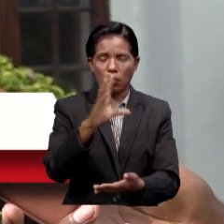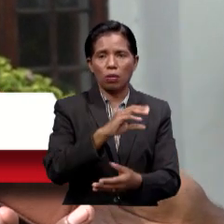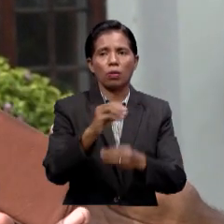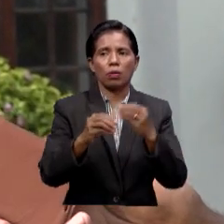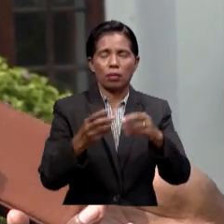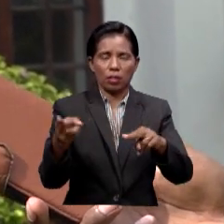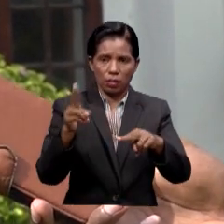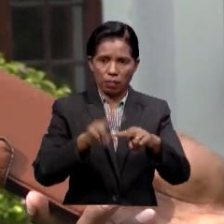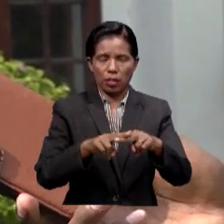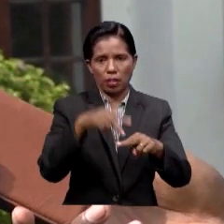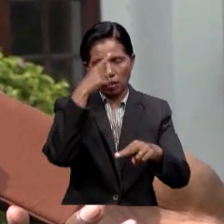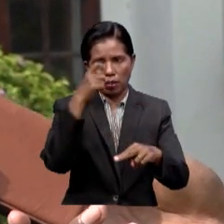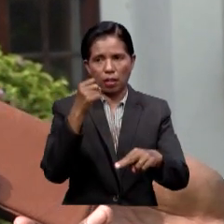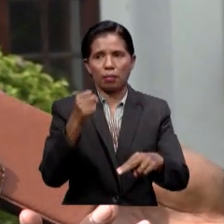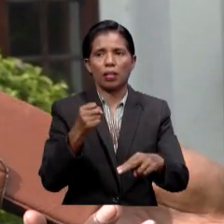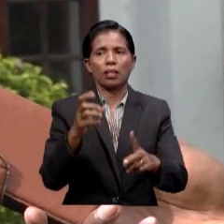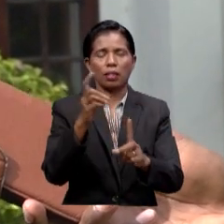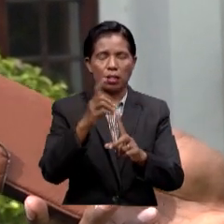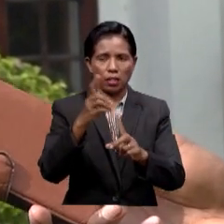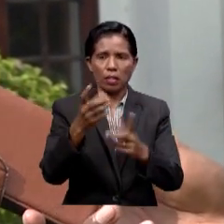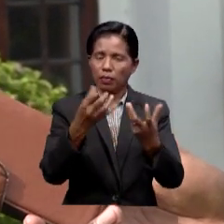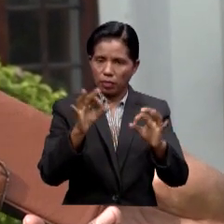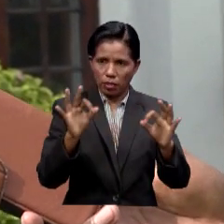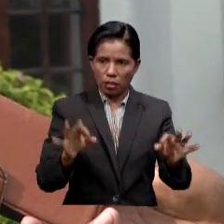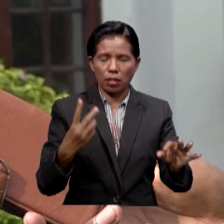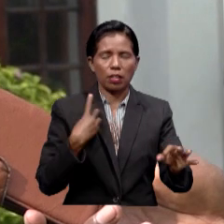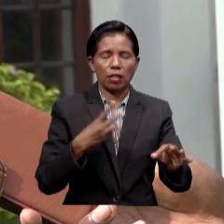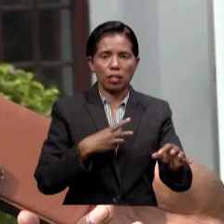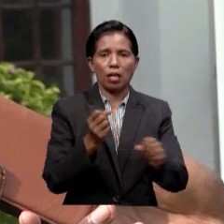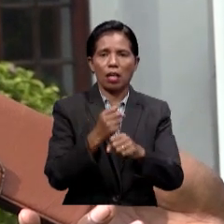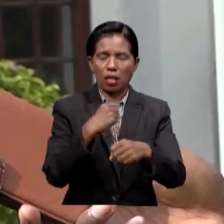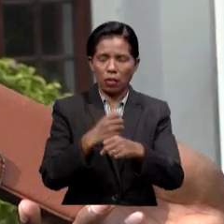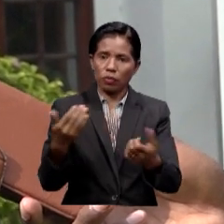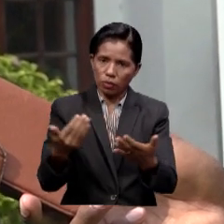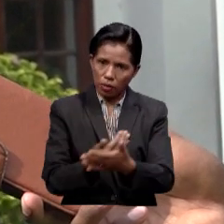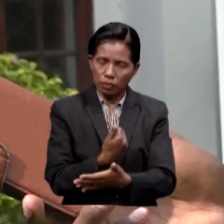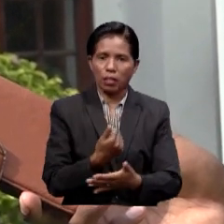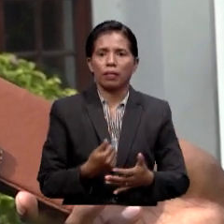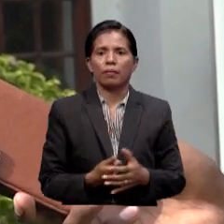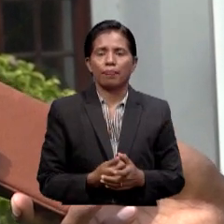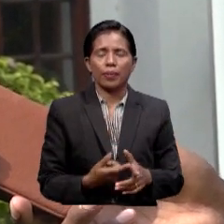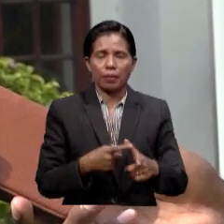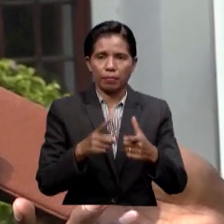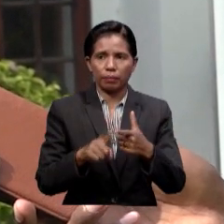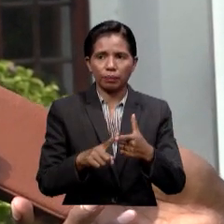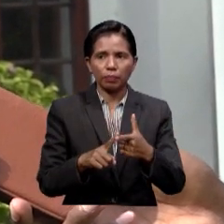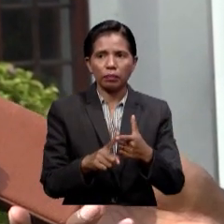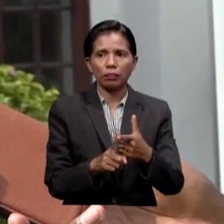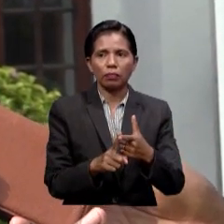tama expire tona hitina hida liba ida ne hasa renovação de imos ho